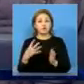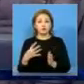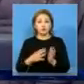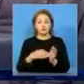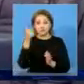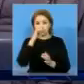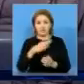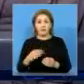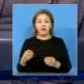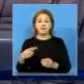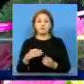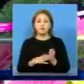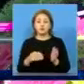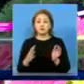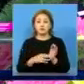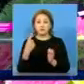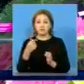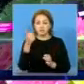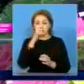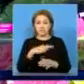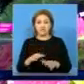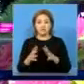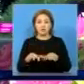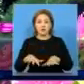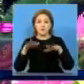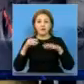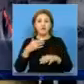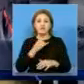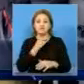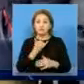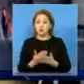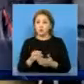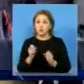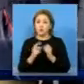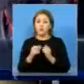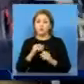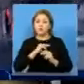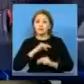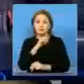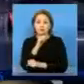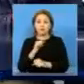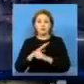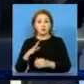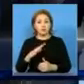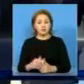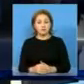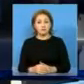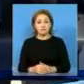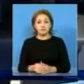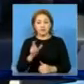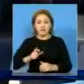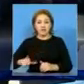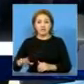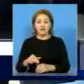жылдан 1991 жылға дейін Семей ядролық полигонда 11 мыңнан астам ақтөбелік қызметтік міндетін атқарды.